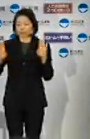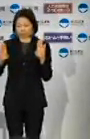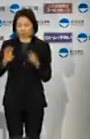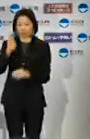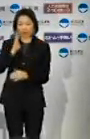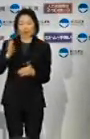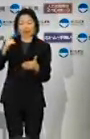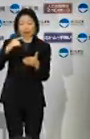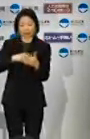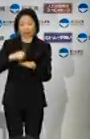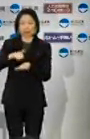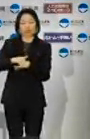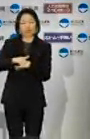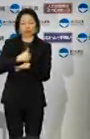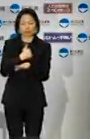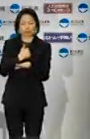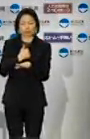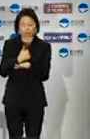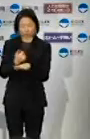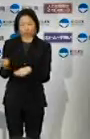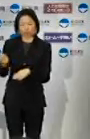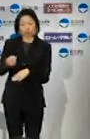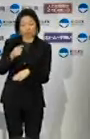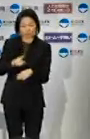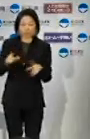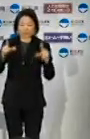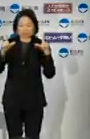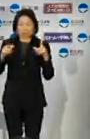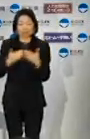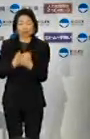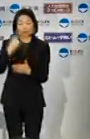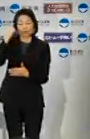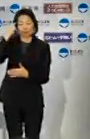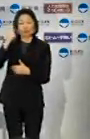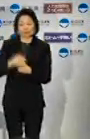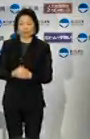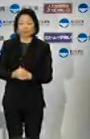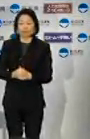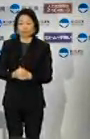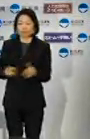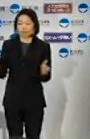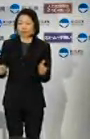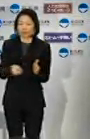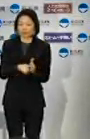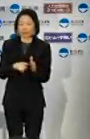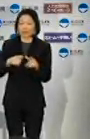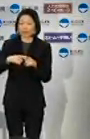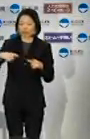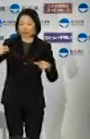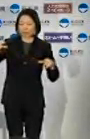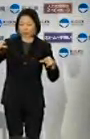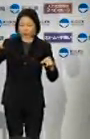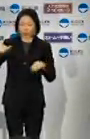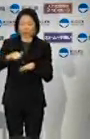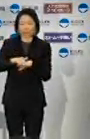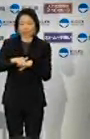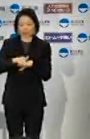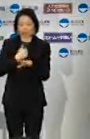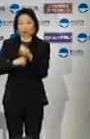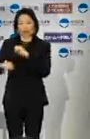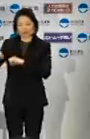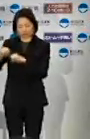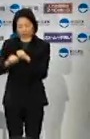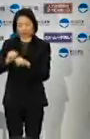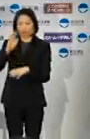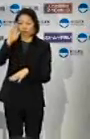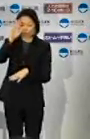県内ゆかりの選手もですね、まあ、これから続々登場してくるというところだと思いますが、まあ、今までの日本勢の活躍とですね、あとこれ